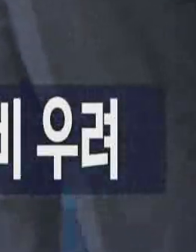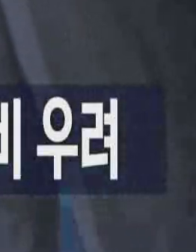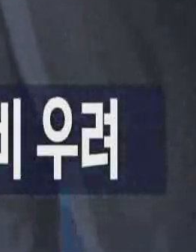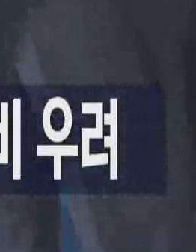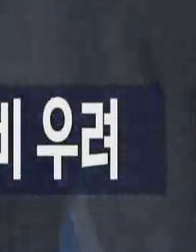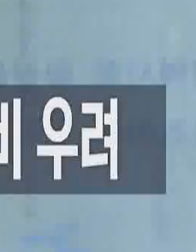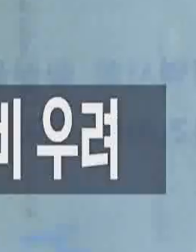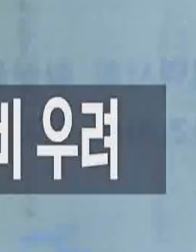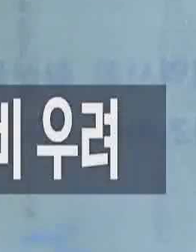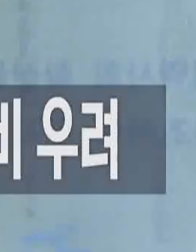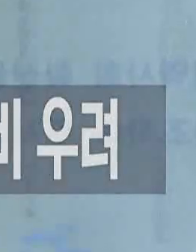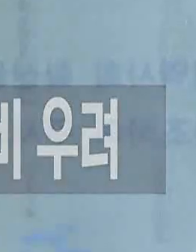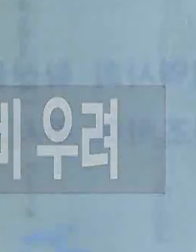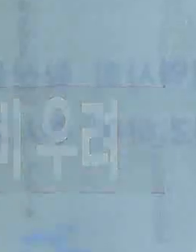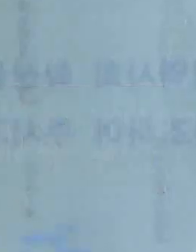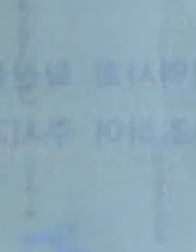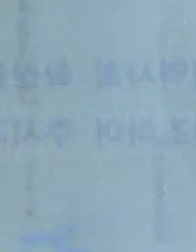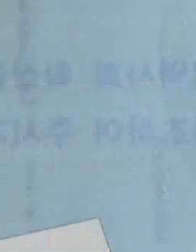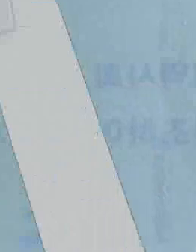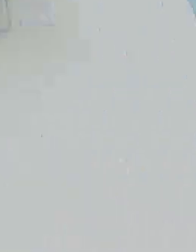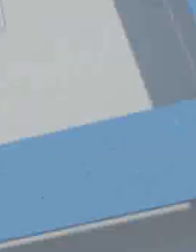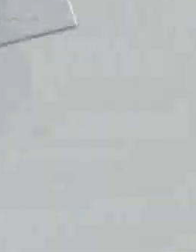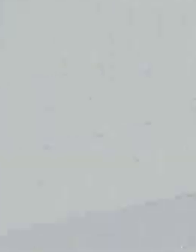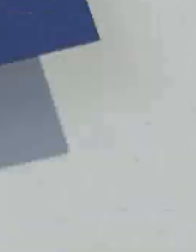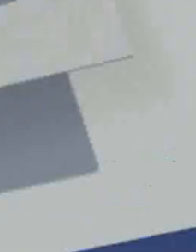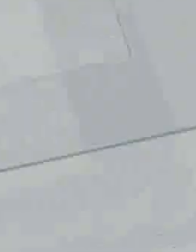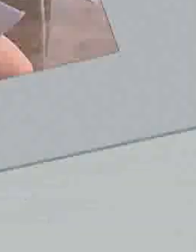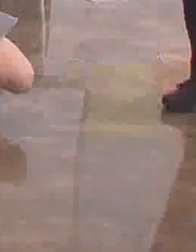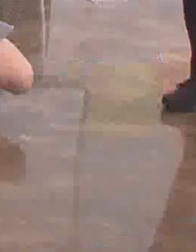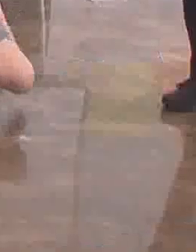배상금만 135억 원에 이르고 있습니다.